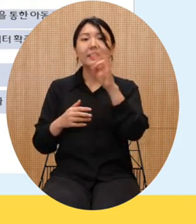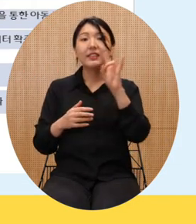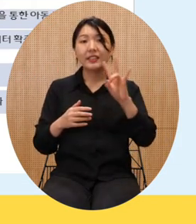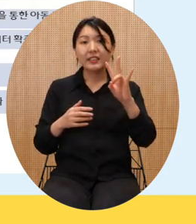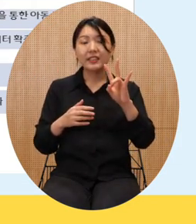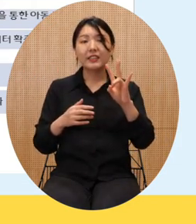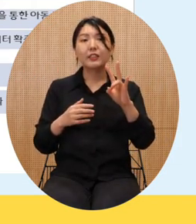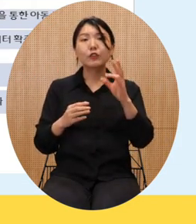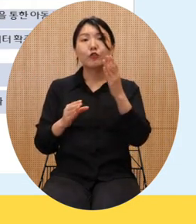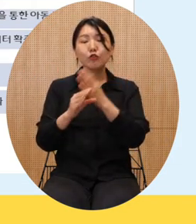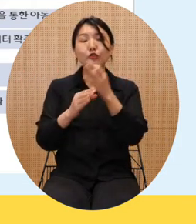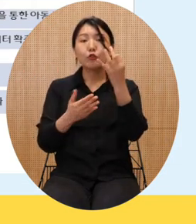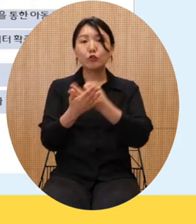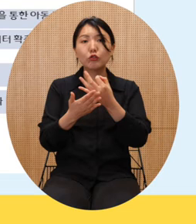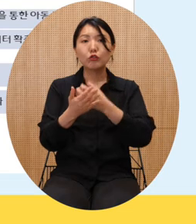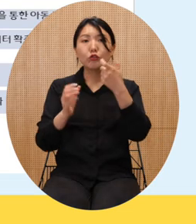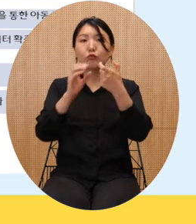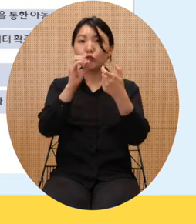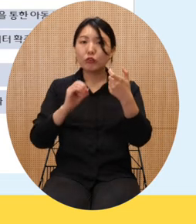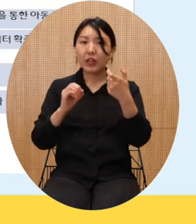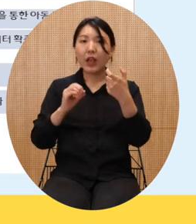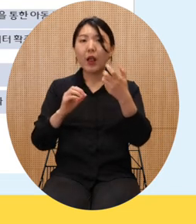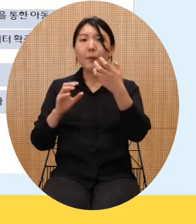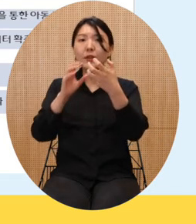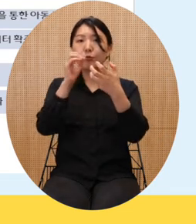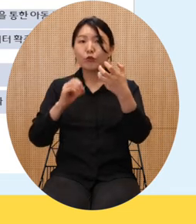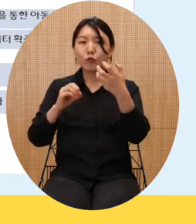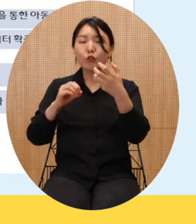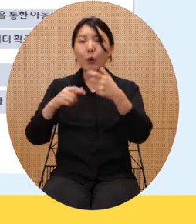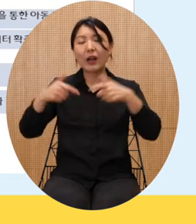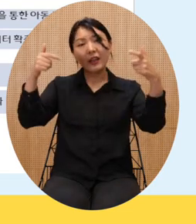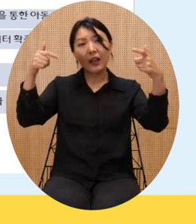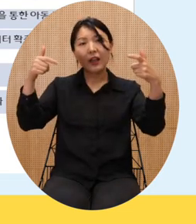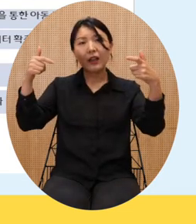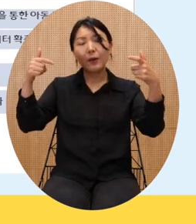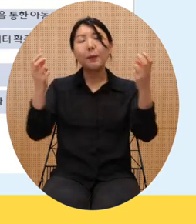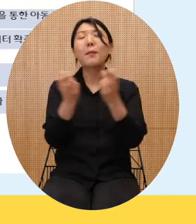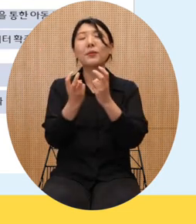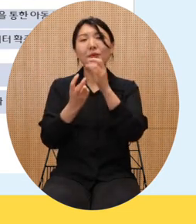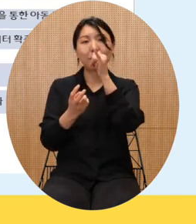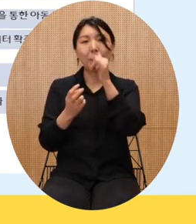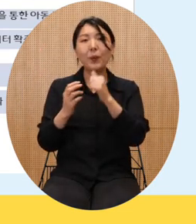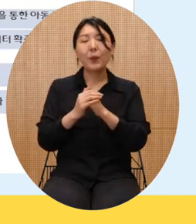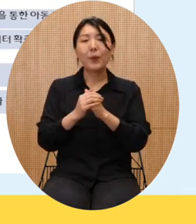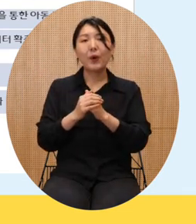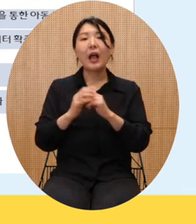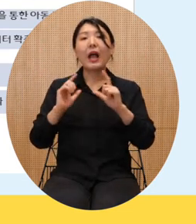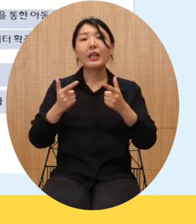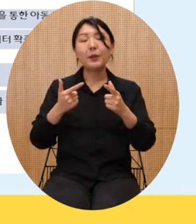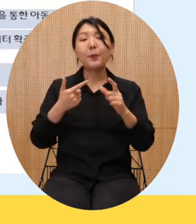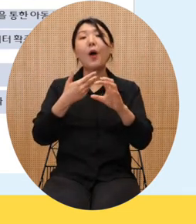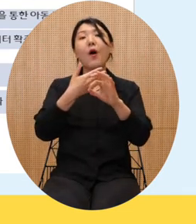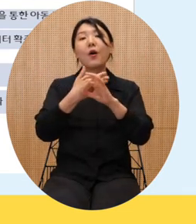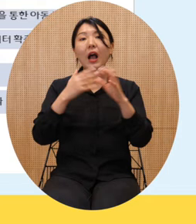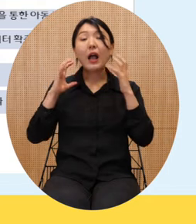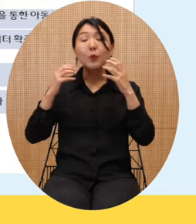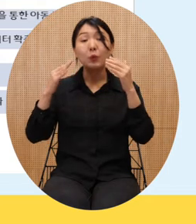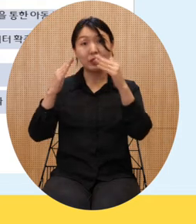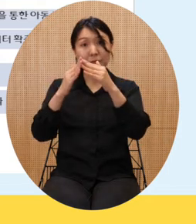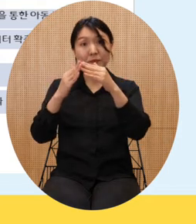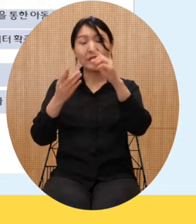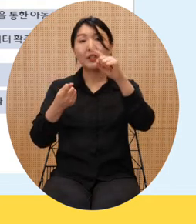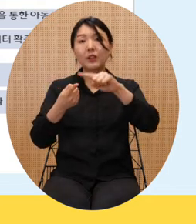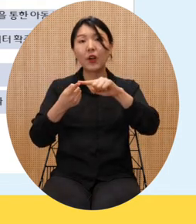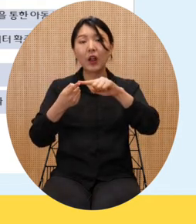이제 그런 유형이 있는데, 이제 시흥 같은 경우에도 중위소득의 지금 60인데 80%로 대상을 확대하는